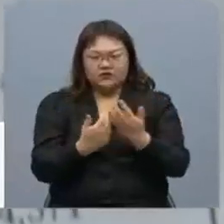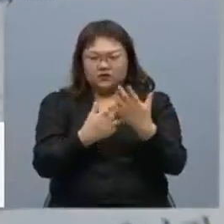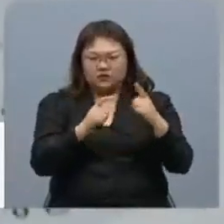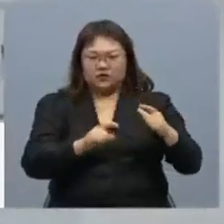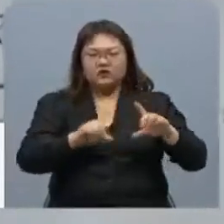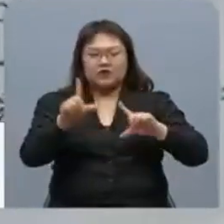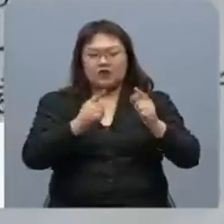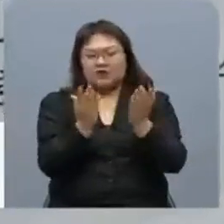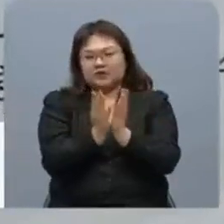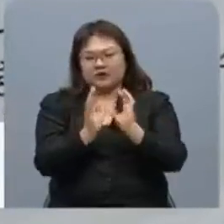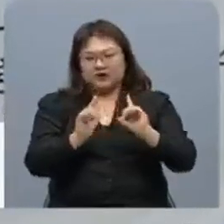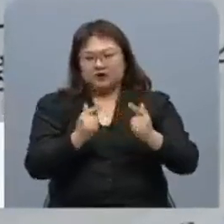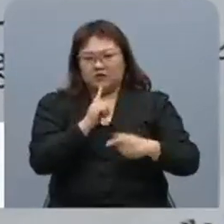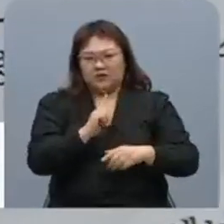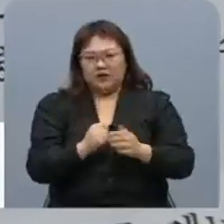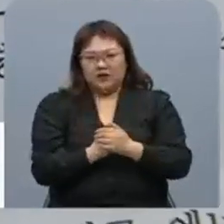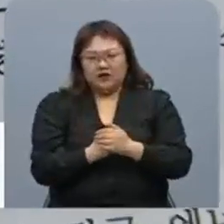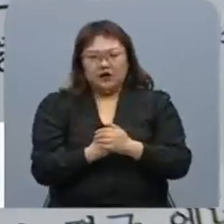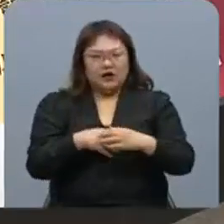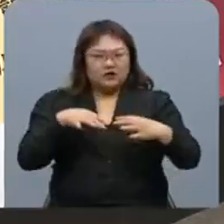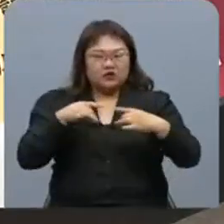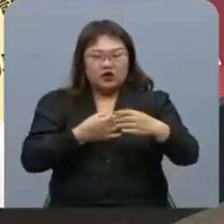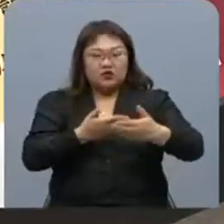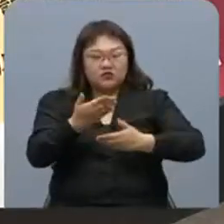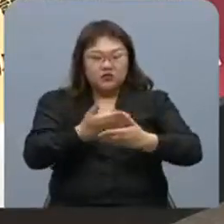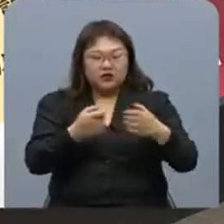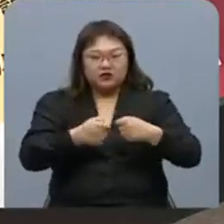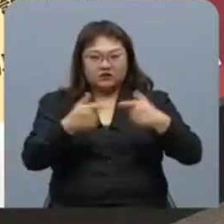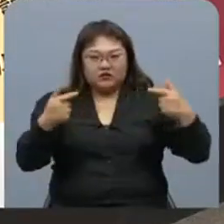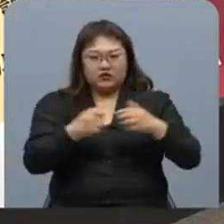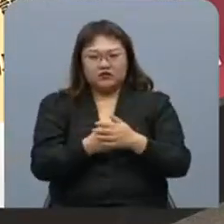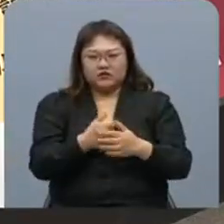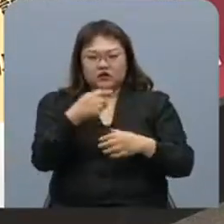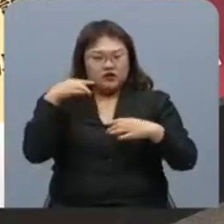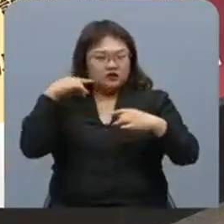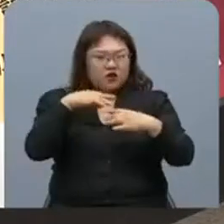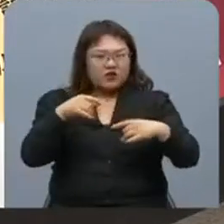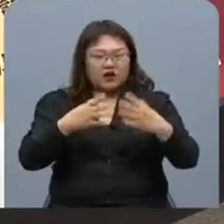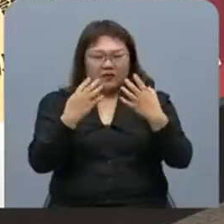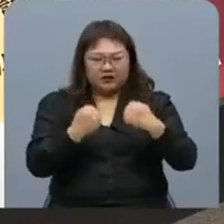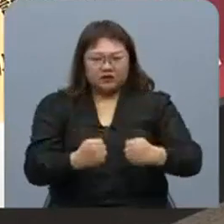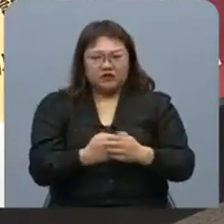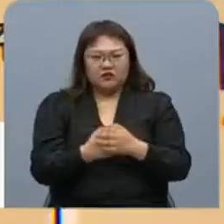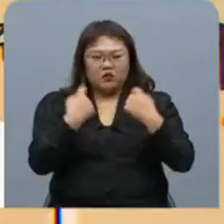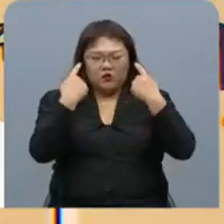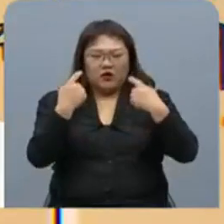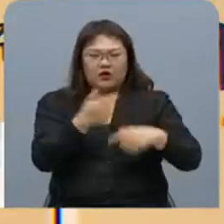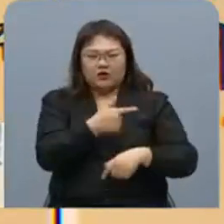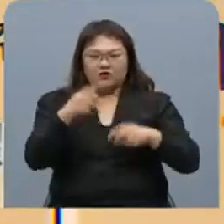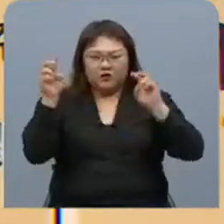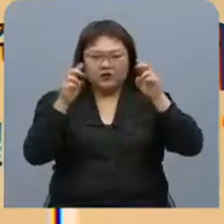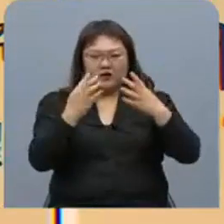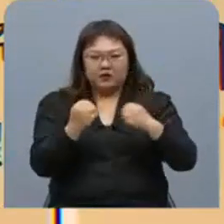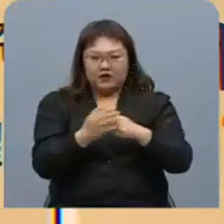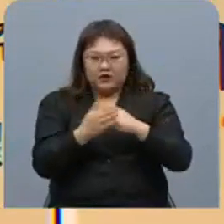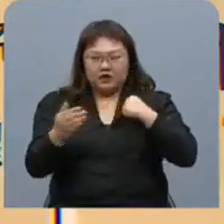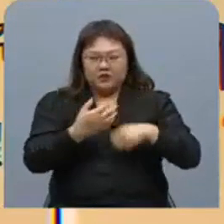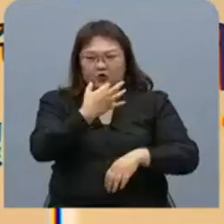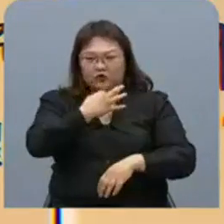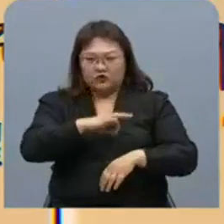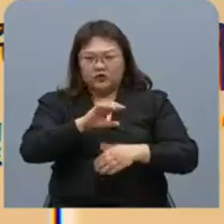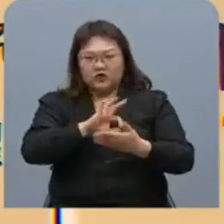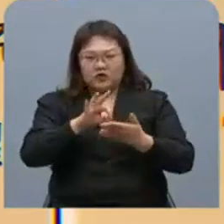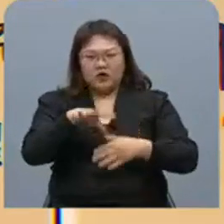모순된다는 겁니다. 특히 전력 수요가 는 건 대량의 전기를 쓰는 관광 대기업이 늘었기 때문이라며 효율적인